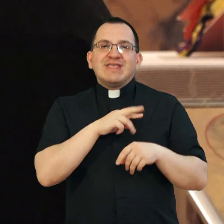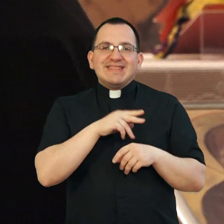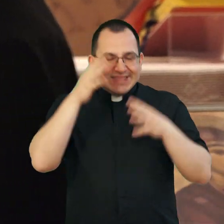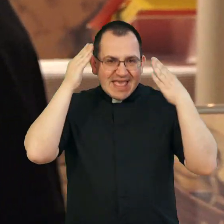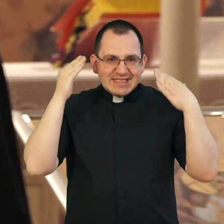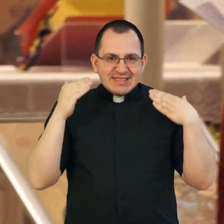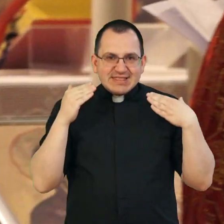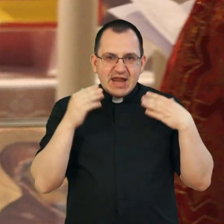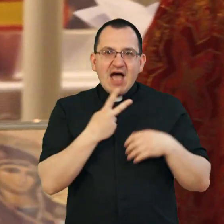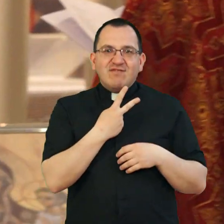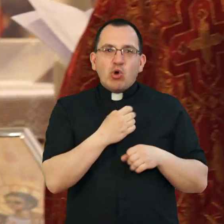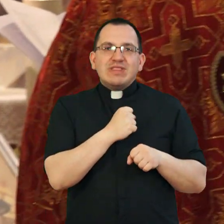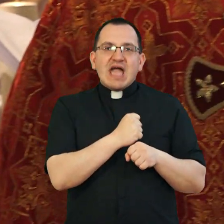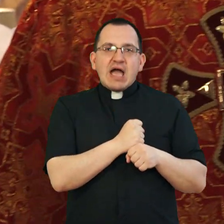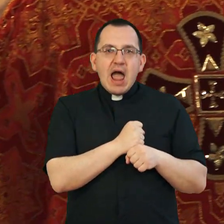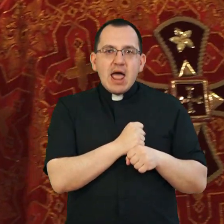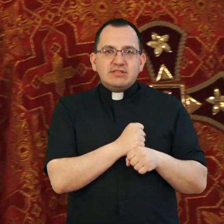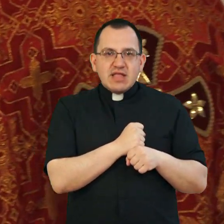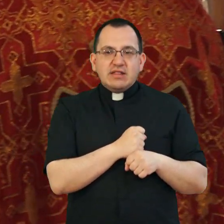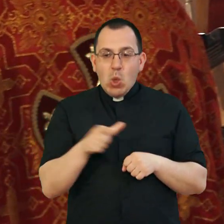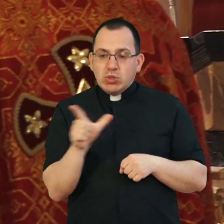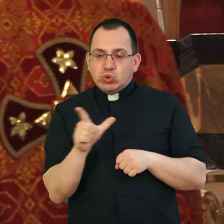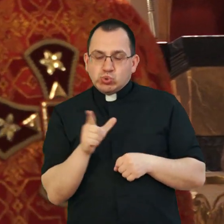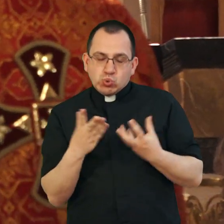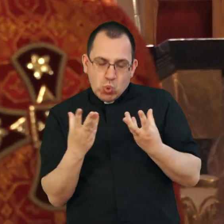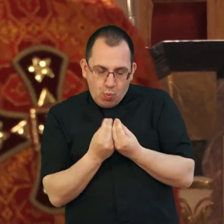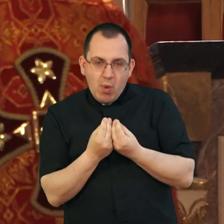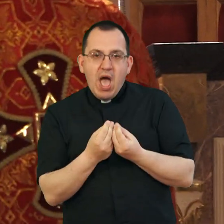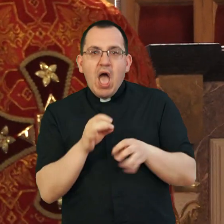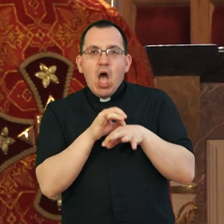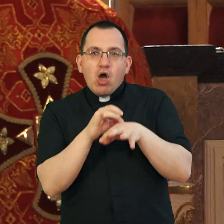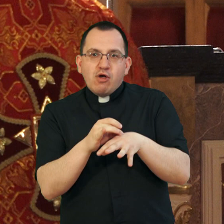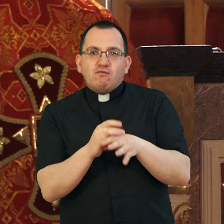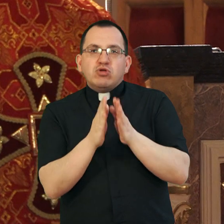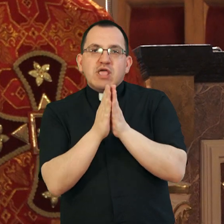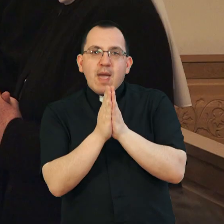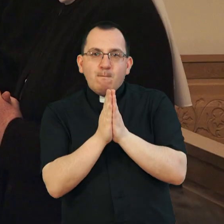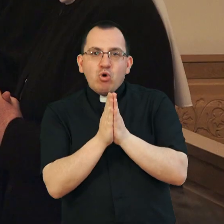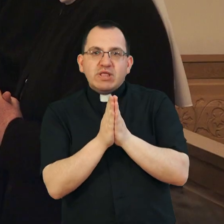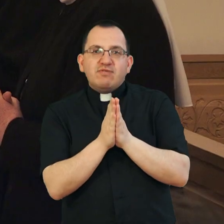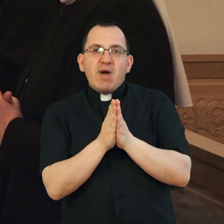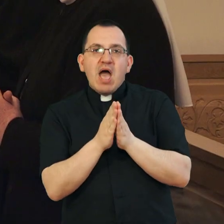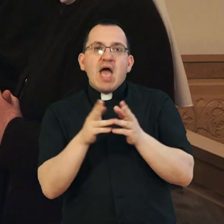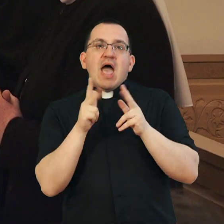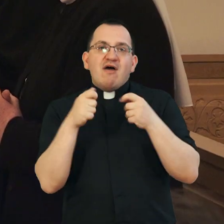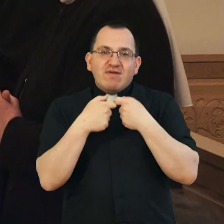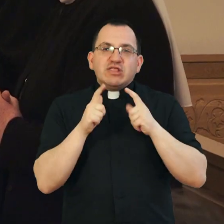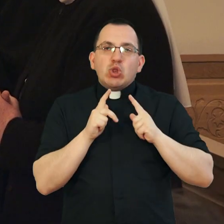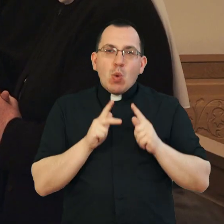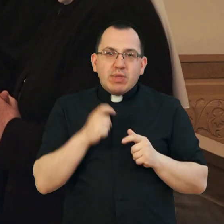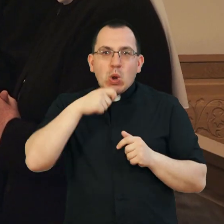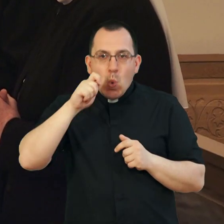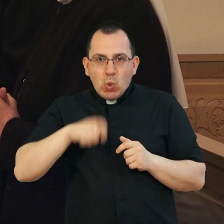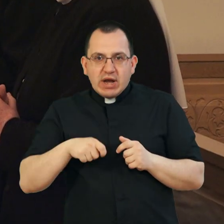Veronika Galatan predvodili su moleben za mir u ratno vrijeme na ukrajinskom jeziku s ponekim zazivima i